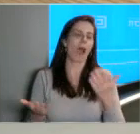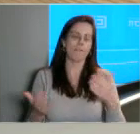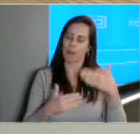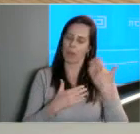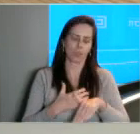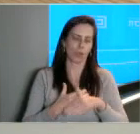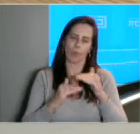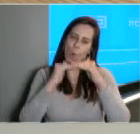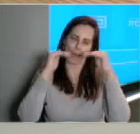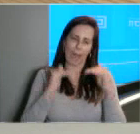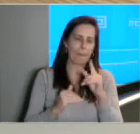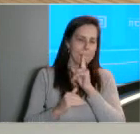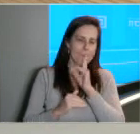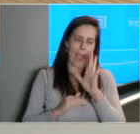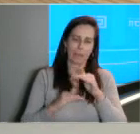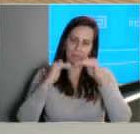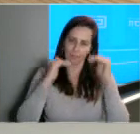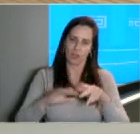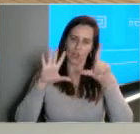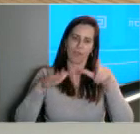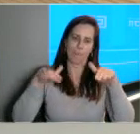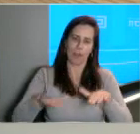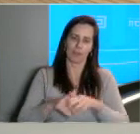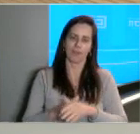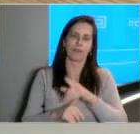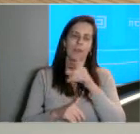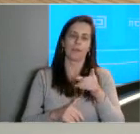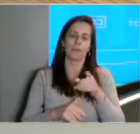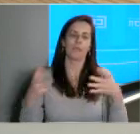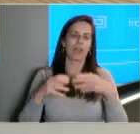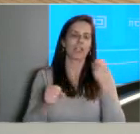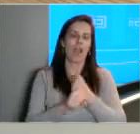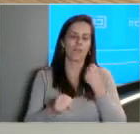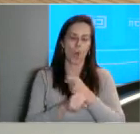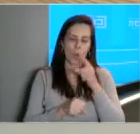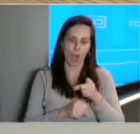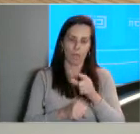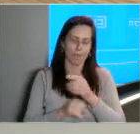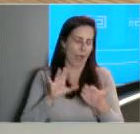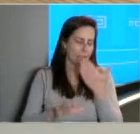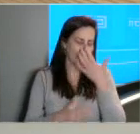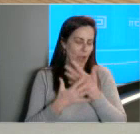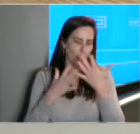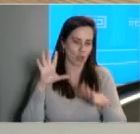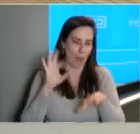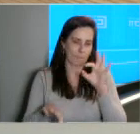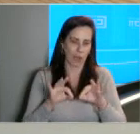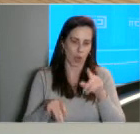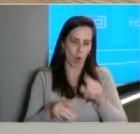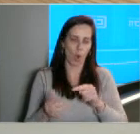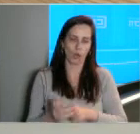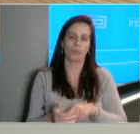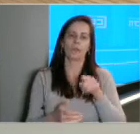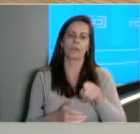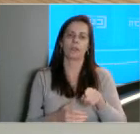בסופו של דבר הוא הקטין מעט את כוחו בכנסת הנוכחית. העבודה גשם מרץ, אולי האכזבה הגדולה ביותר בכנסת